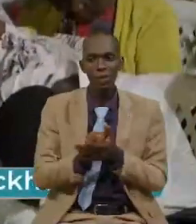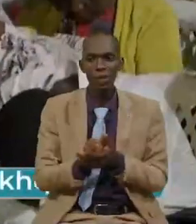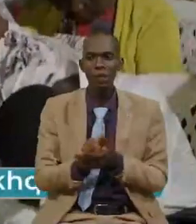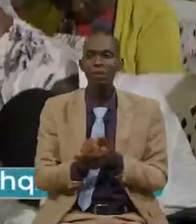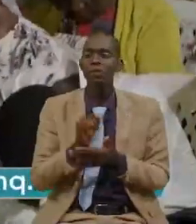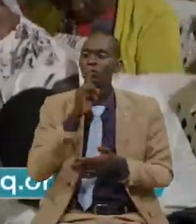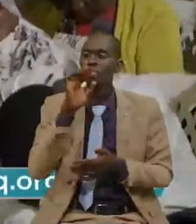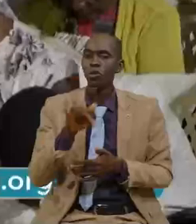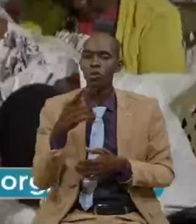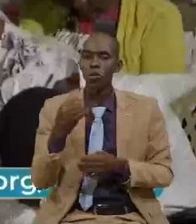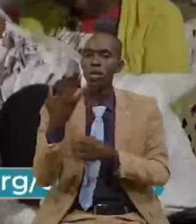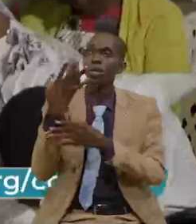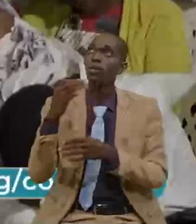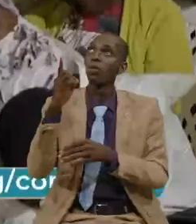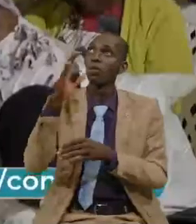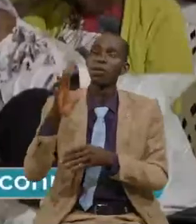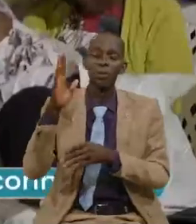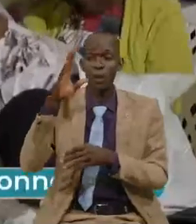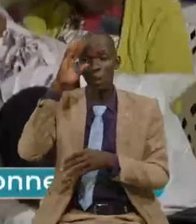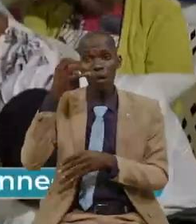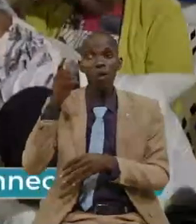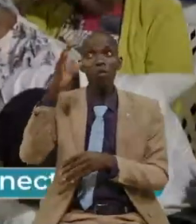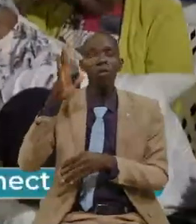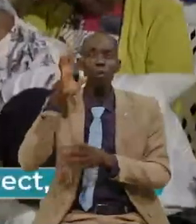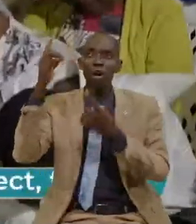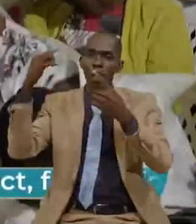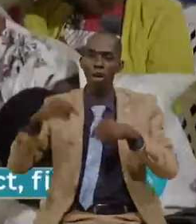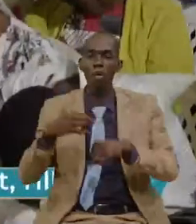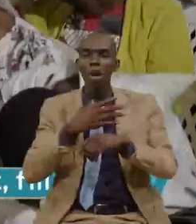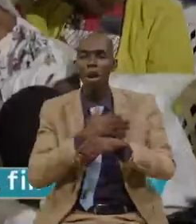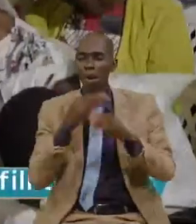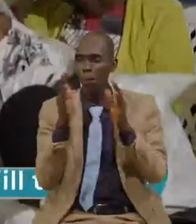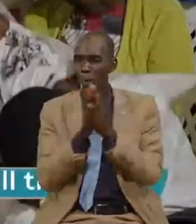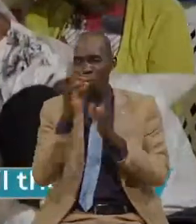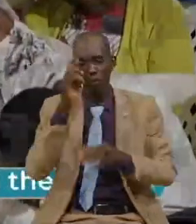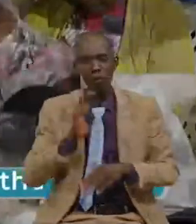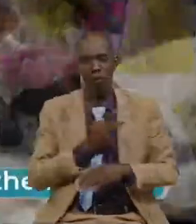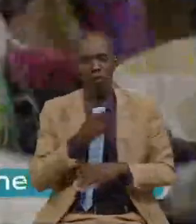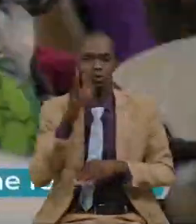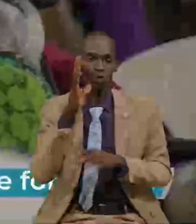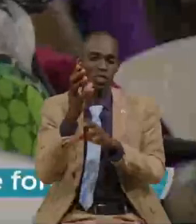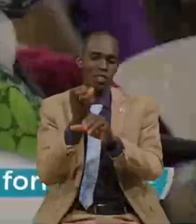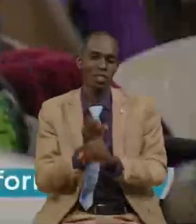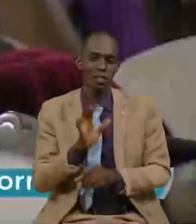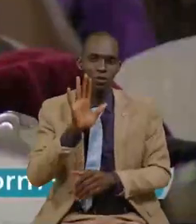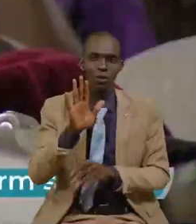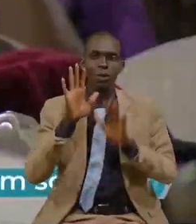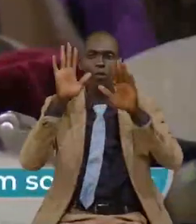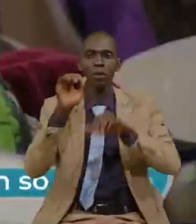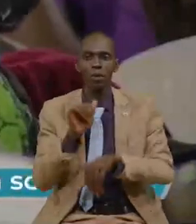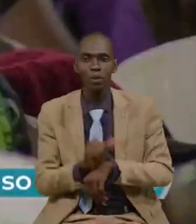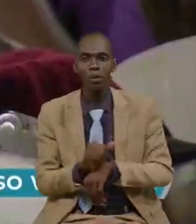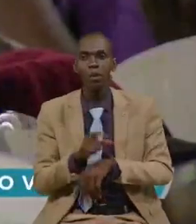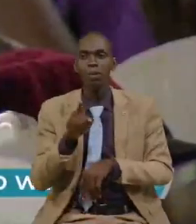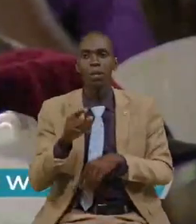Après cela, l'homme de Dieu viendra prier pour nous et vous allez recevoir votre miracle. Après avoir reçu votre miracle, vous